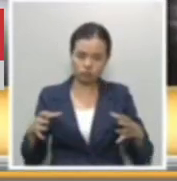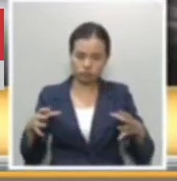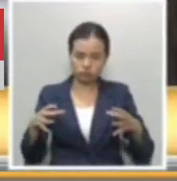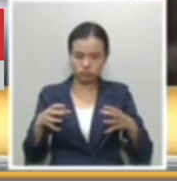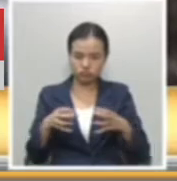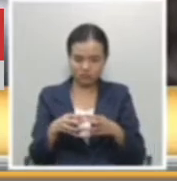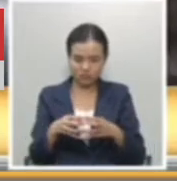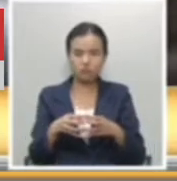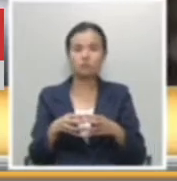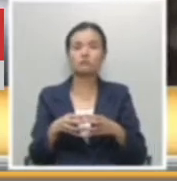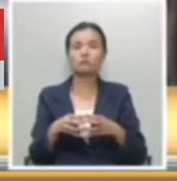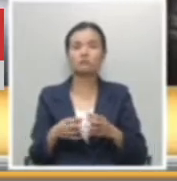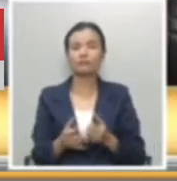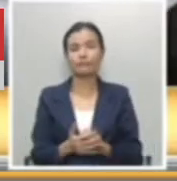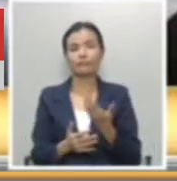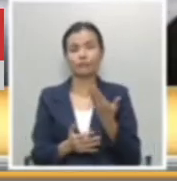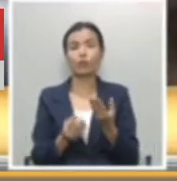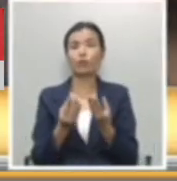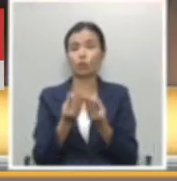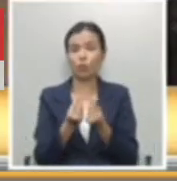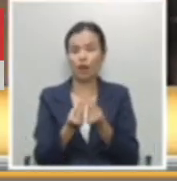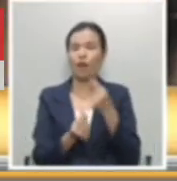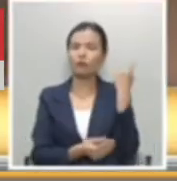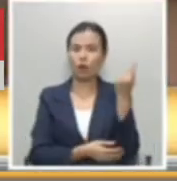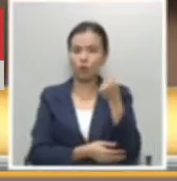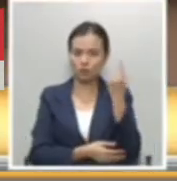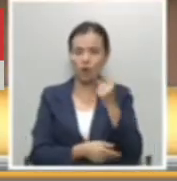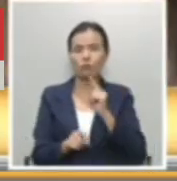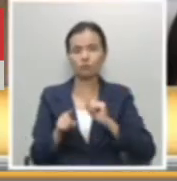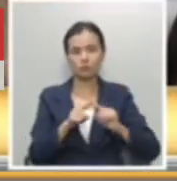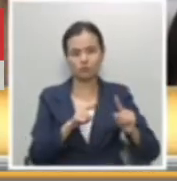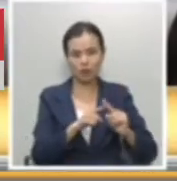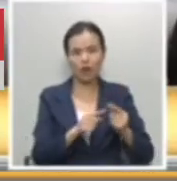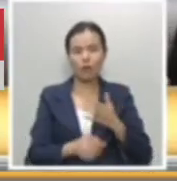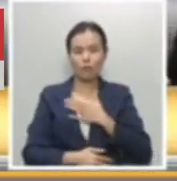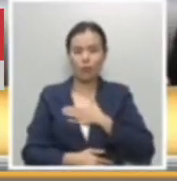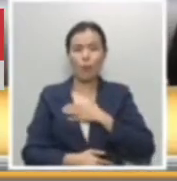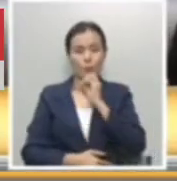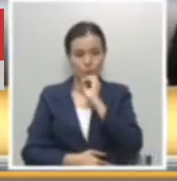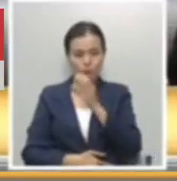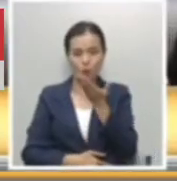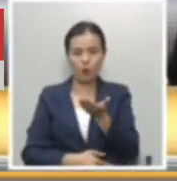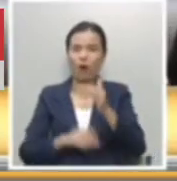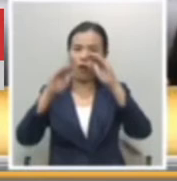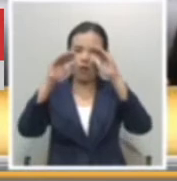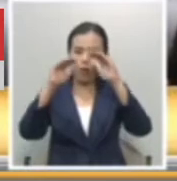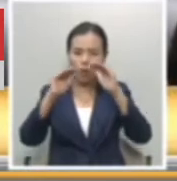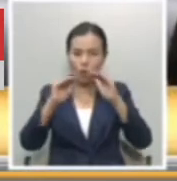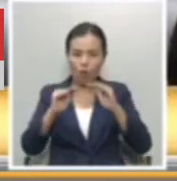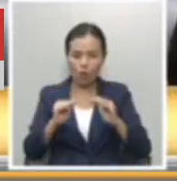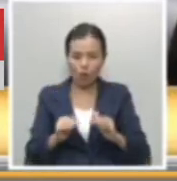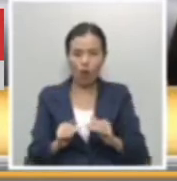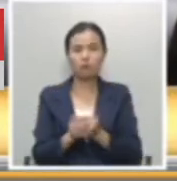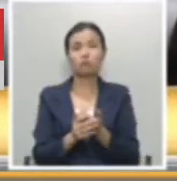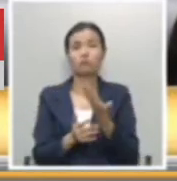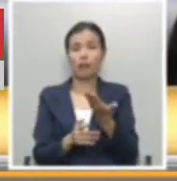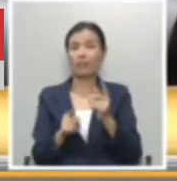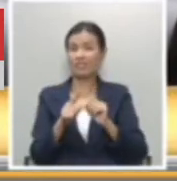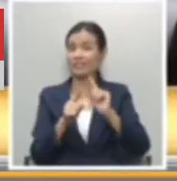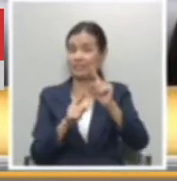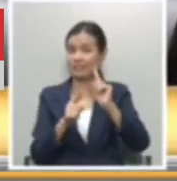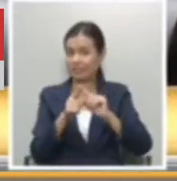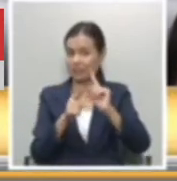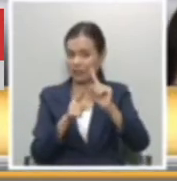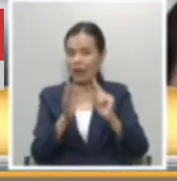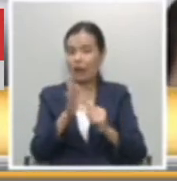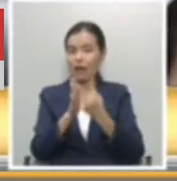ที่ยวเพราะนั้นครับตัวเลขการท่องเที่ยวดังกล่าวเนี่ยที่ผมกราบเรียนว่ากำลังลดเนี่ยอันนั้นคือไตรมาสที่หนึ่ง